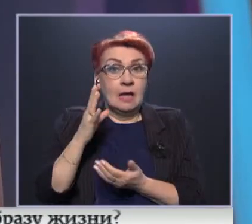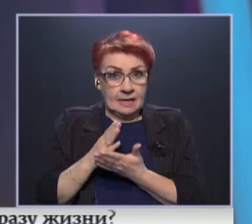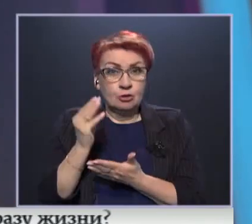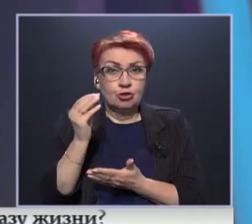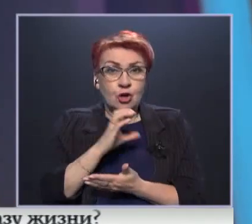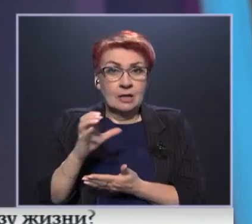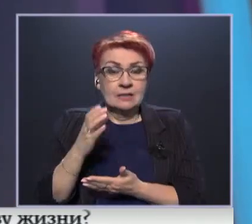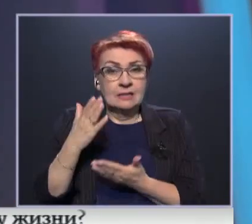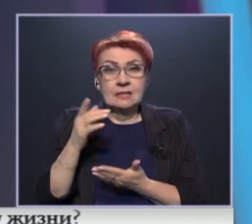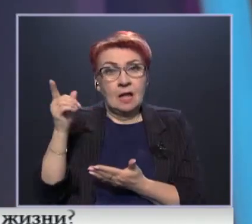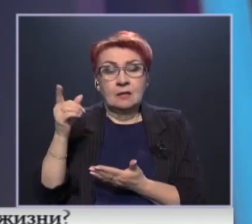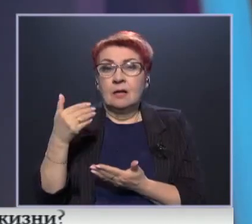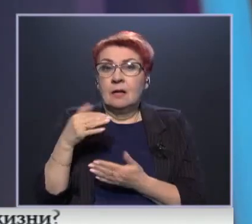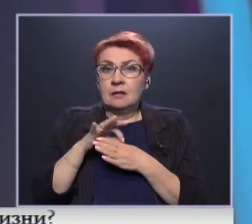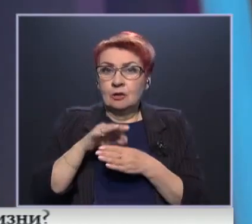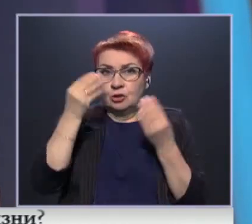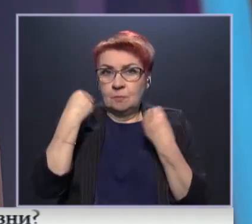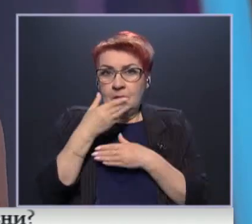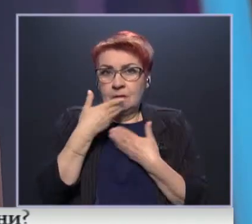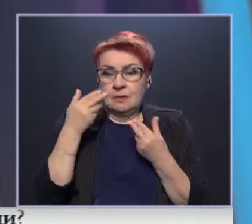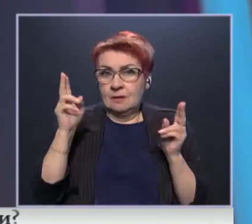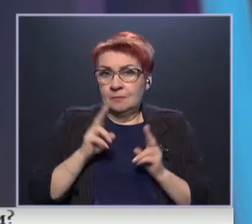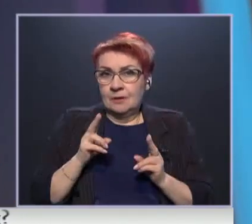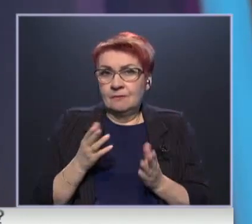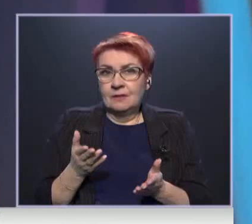не придерживается ношения платка на голове? Мне